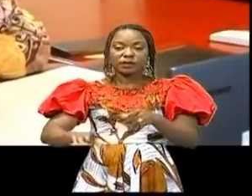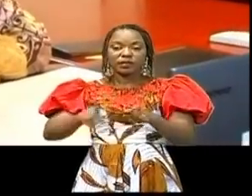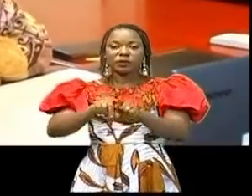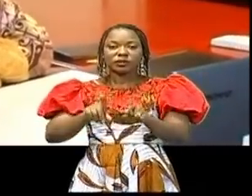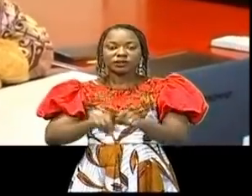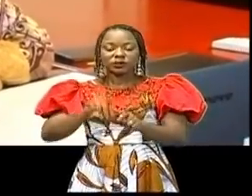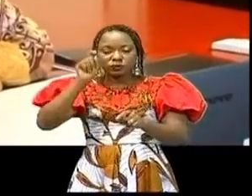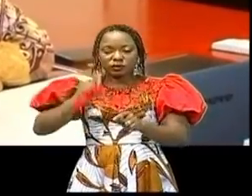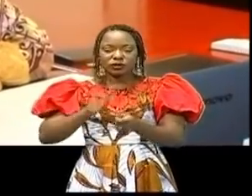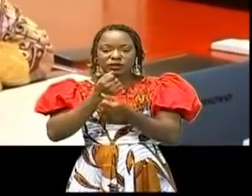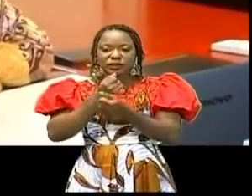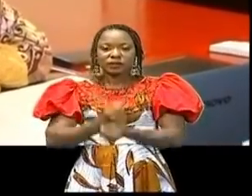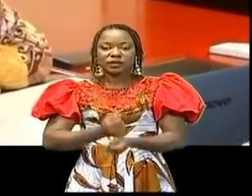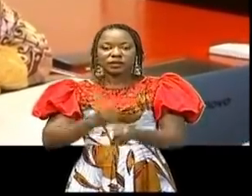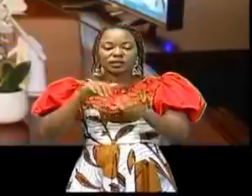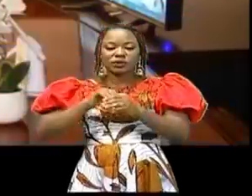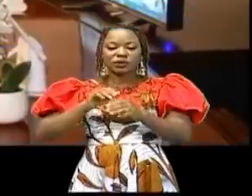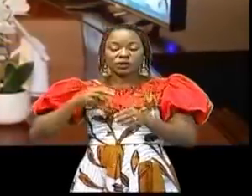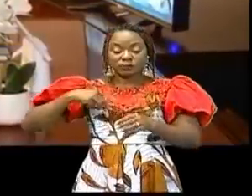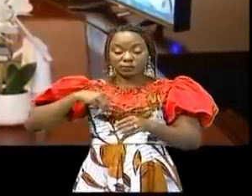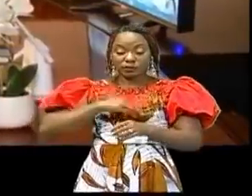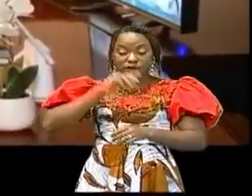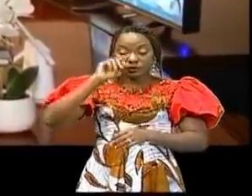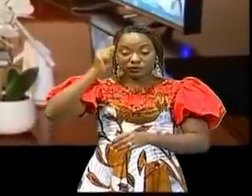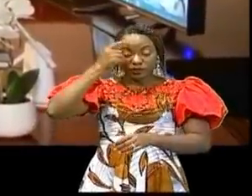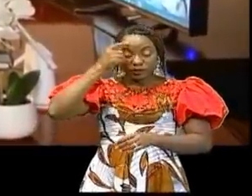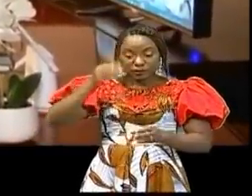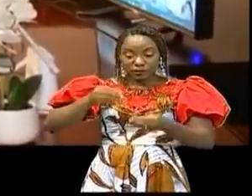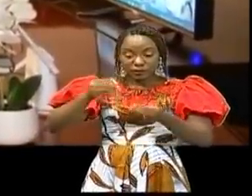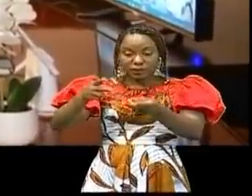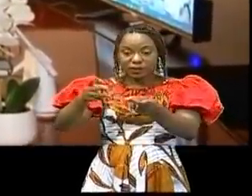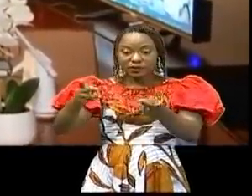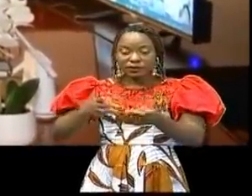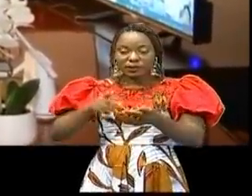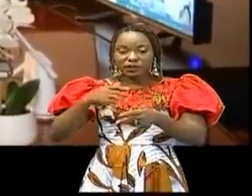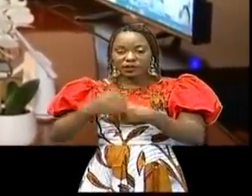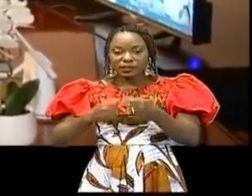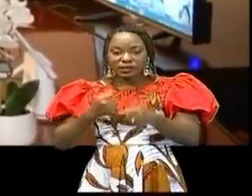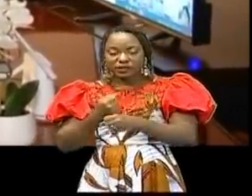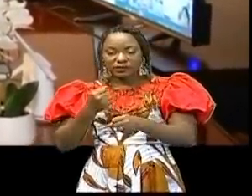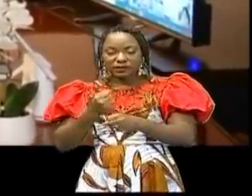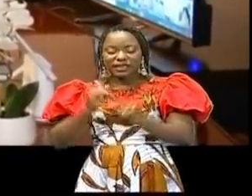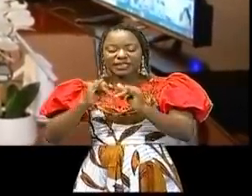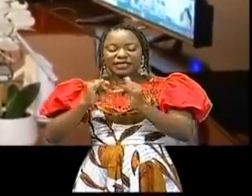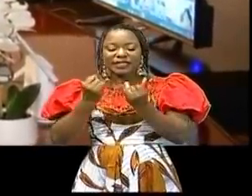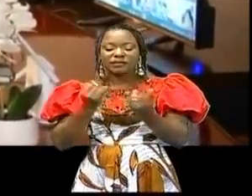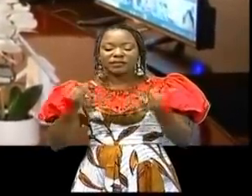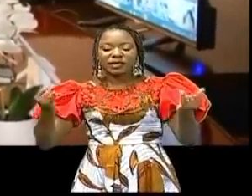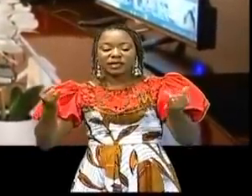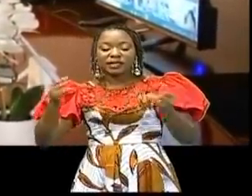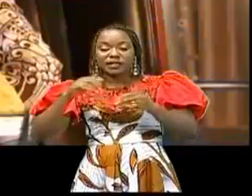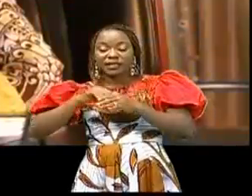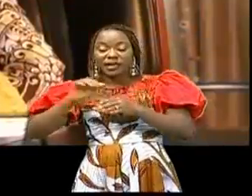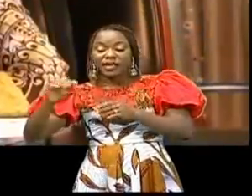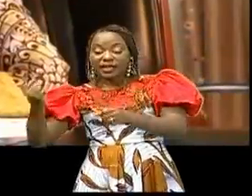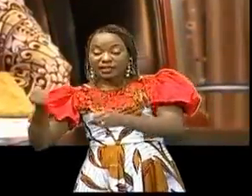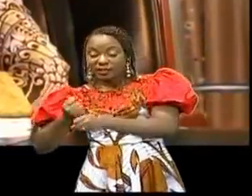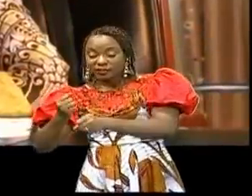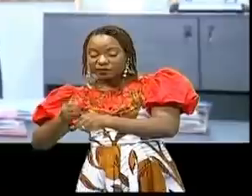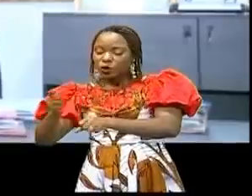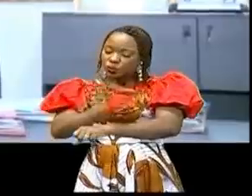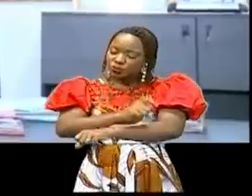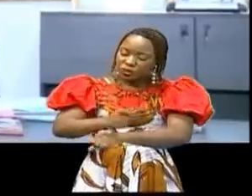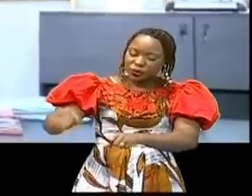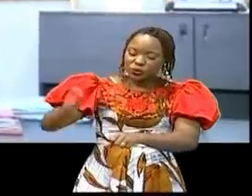être respectées par les membres du gouvernement dans la mise en place des services et activités numériques au sein de leurs administrations